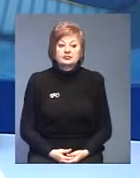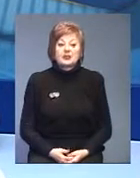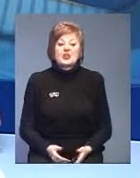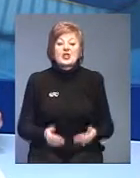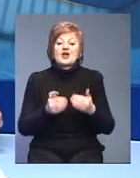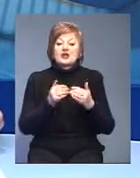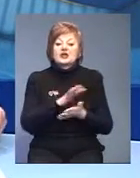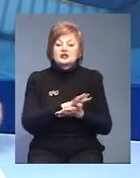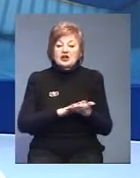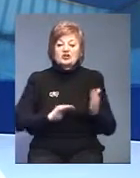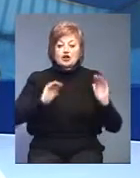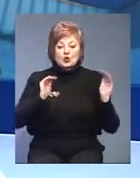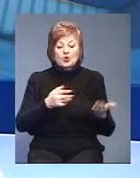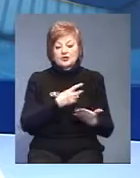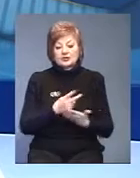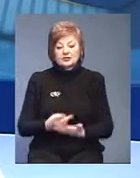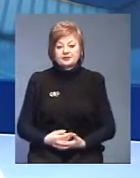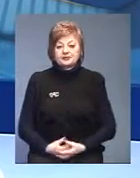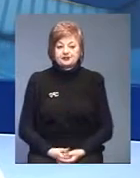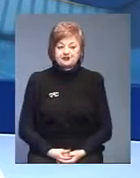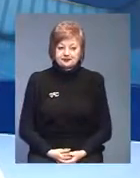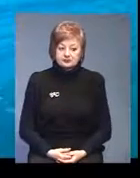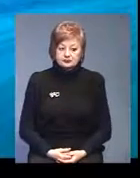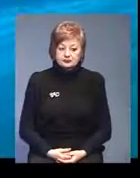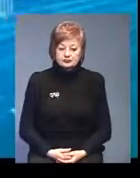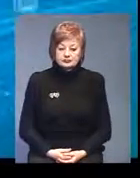Випуск продовжує короткий огляд інших подій.